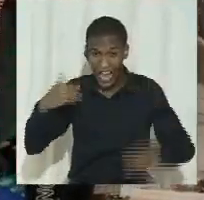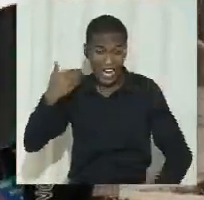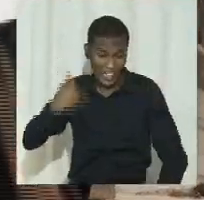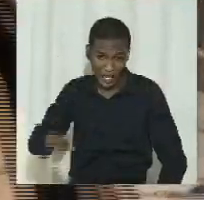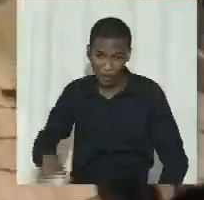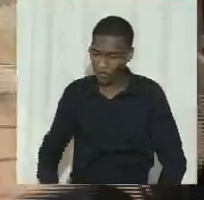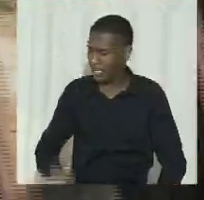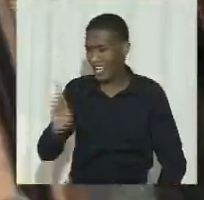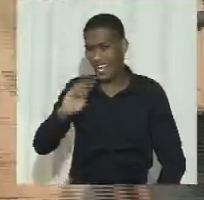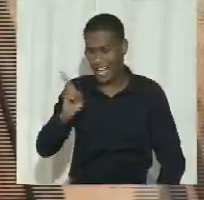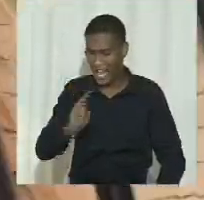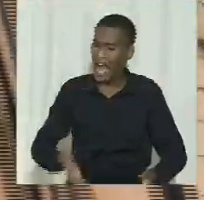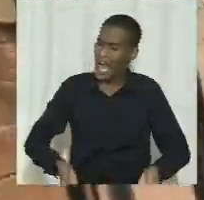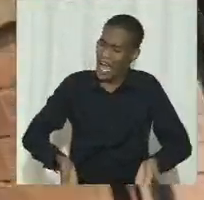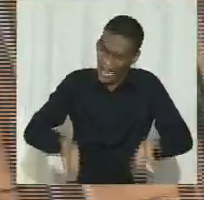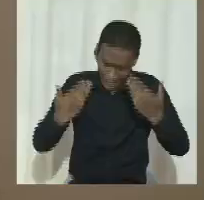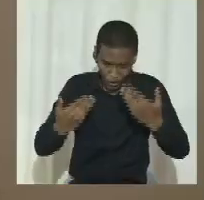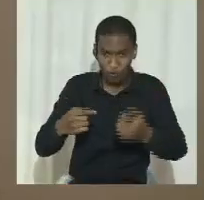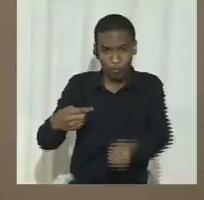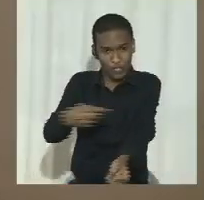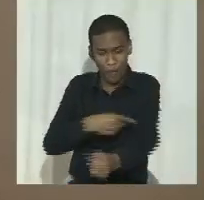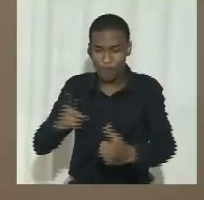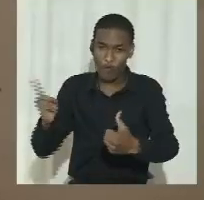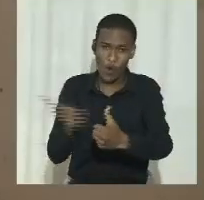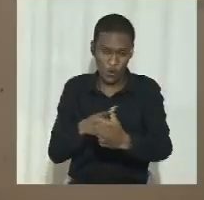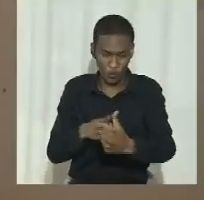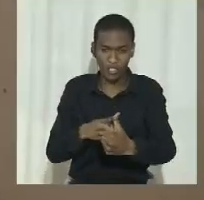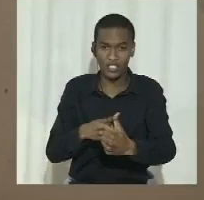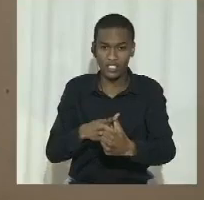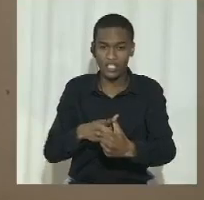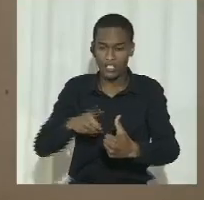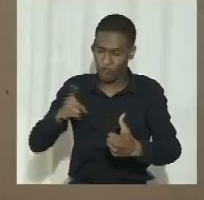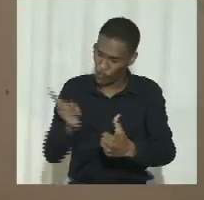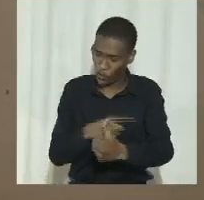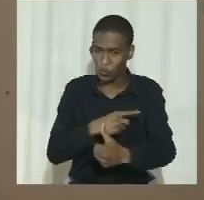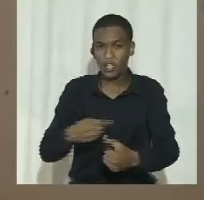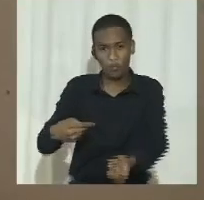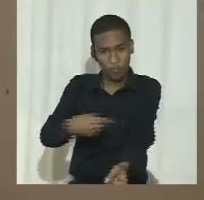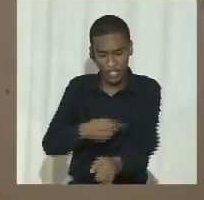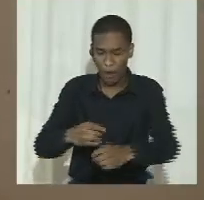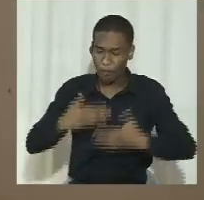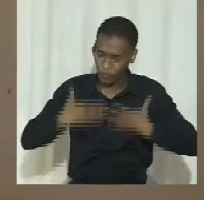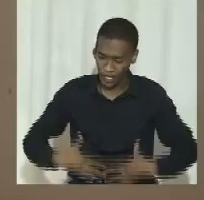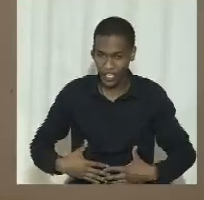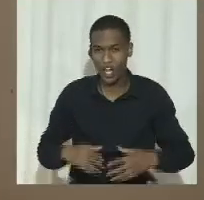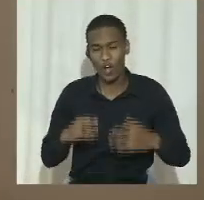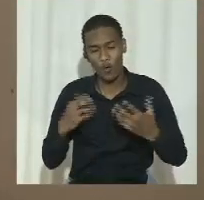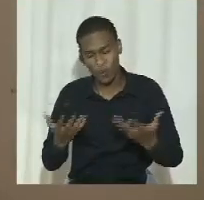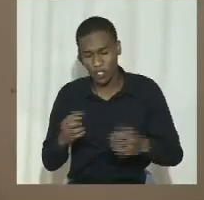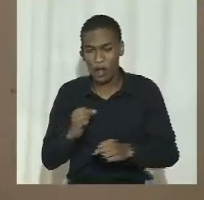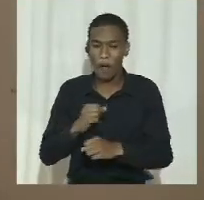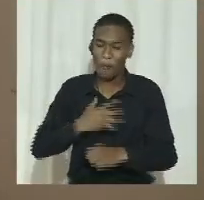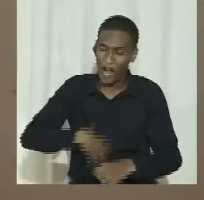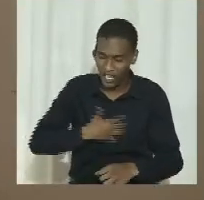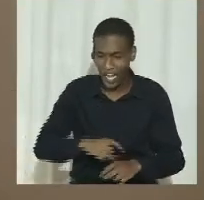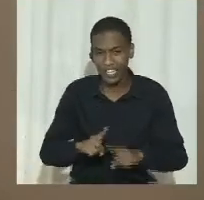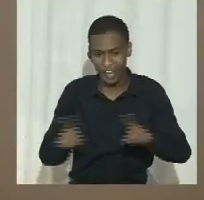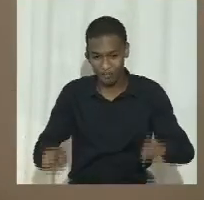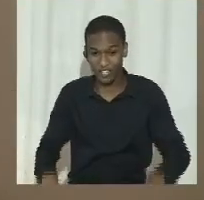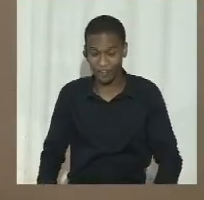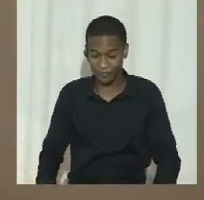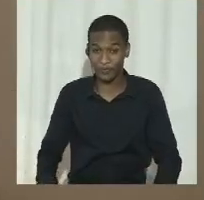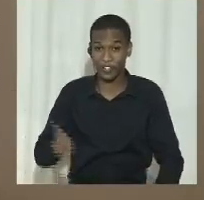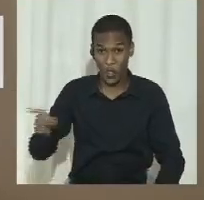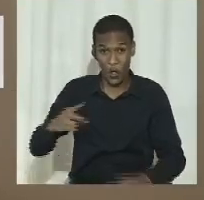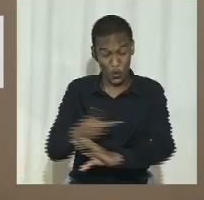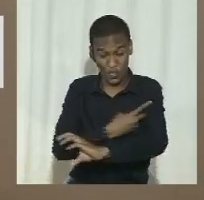no atao izay tsaboana azy tsara. Ny fiarovantena amin'ny corona dia misy roa ny geste barrière ndray